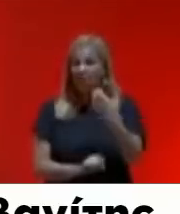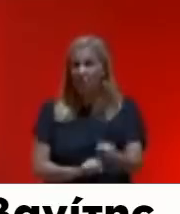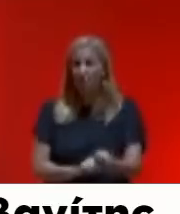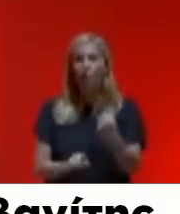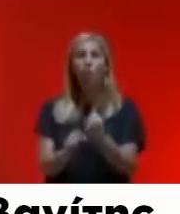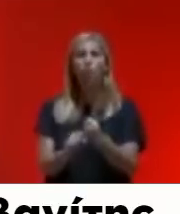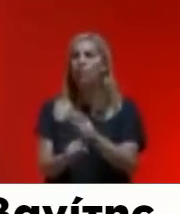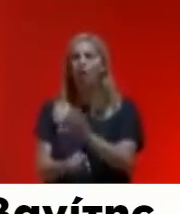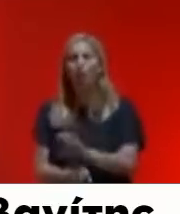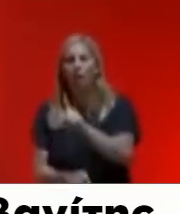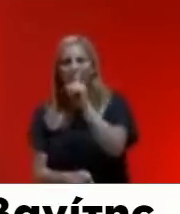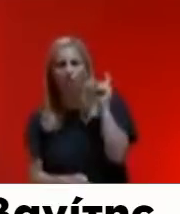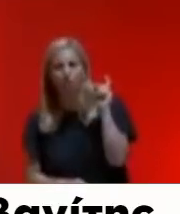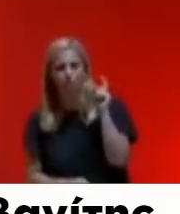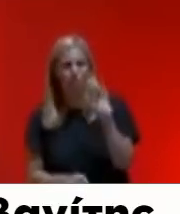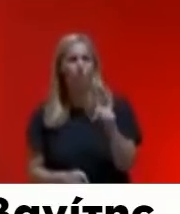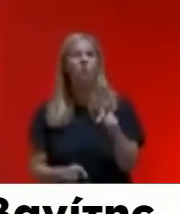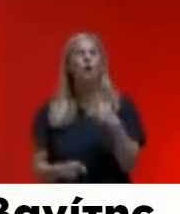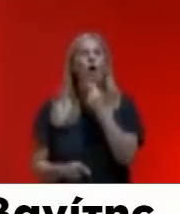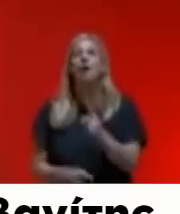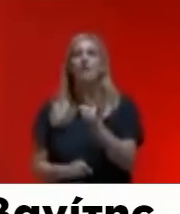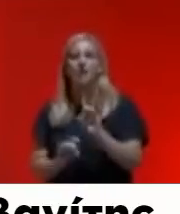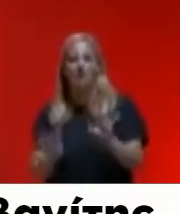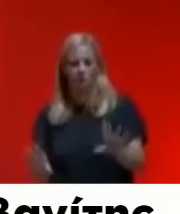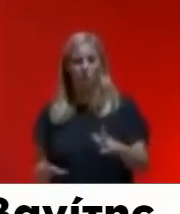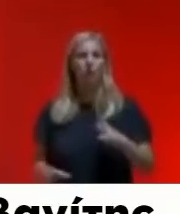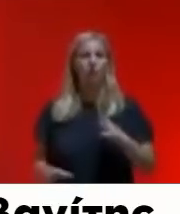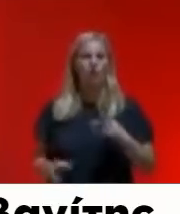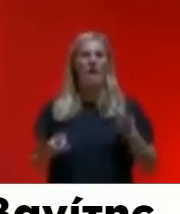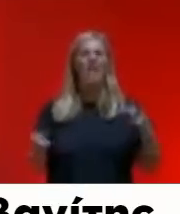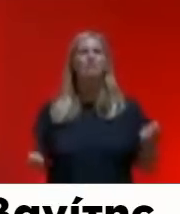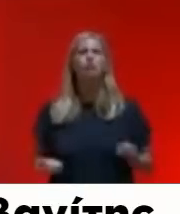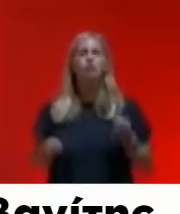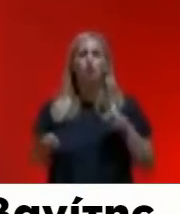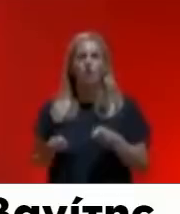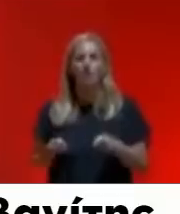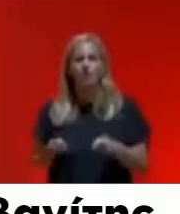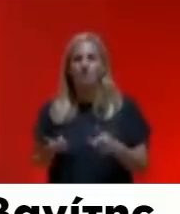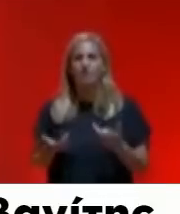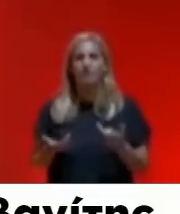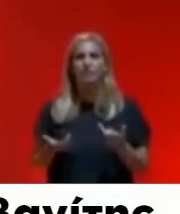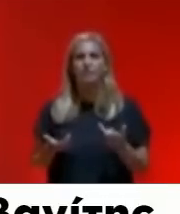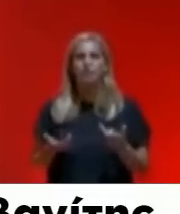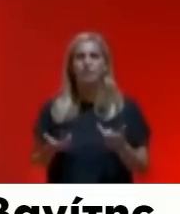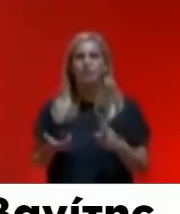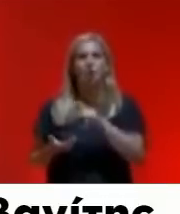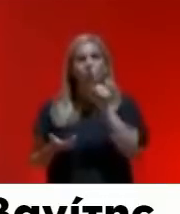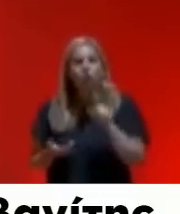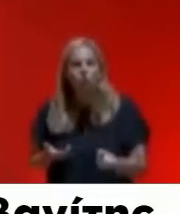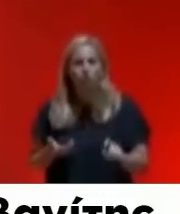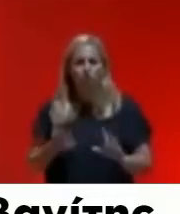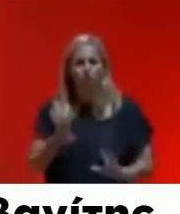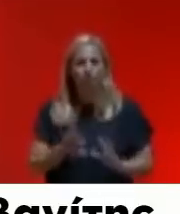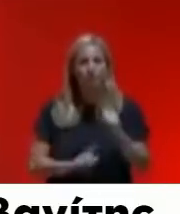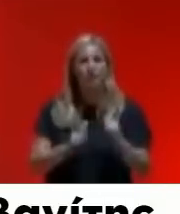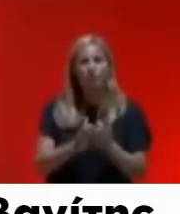Τα μέλη και τα στελέχη του ΣΥΡΙΖΑ, η αλληλεγγύη για όλους, πάρα πολλά μας μέλη, ήδη είναι στην πρώτη γραμμή. Νομίζω αυτό πρέπει να κάνει η αριστερά, αυτό πρέπει